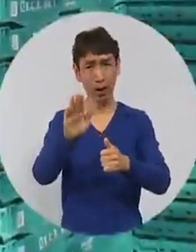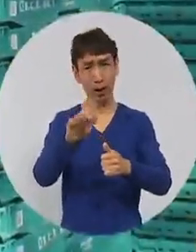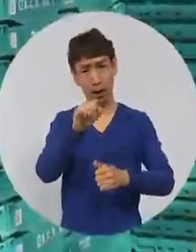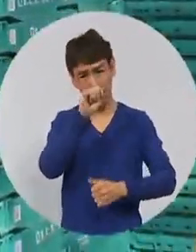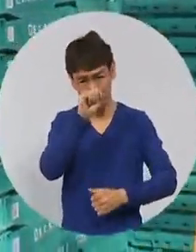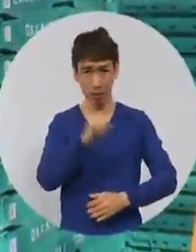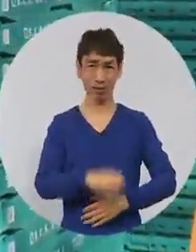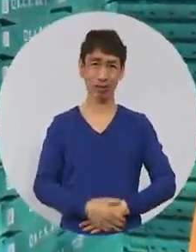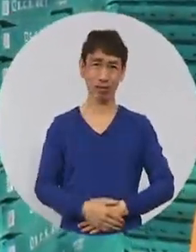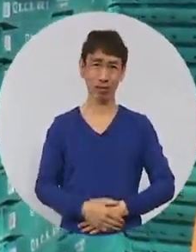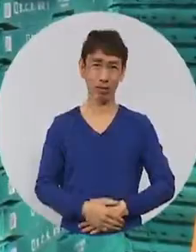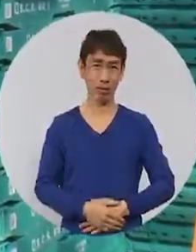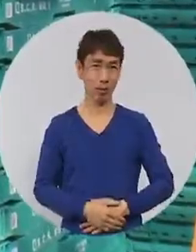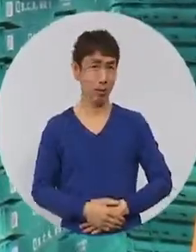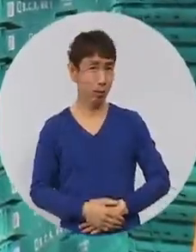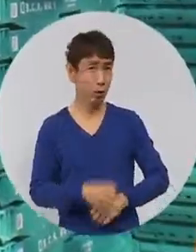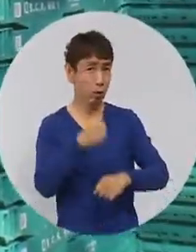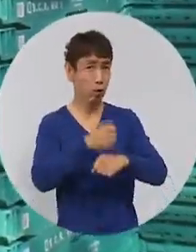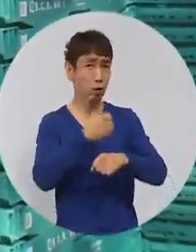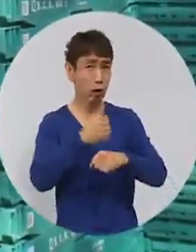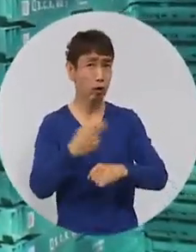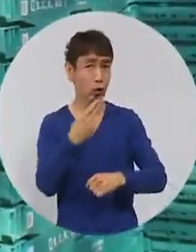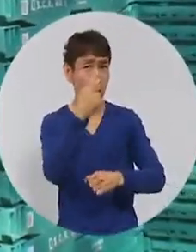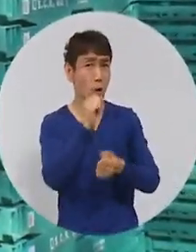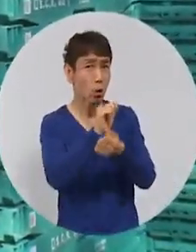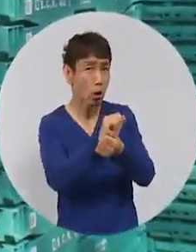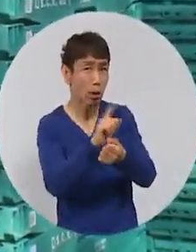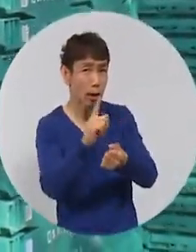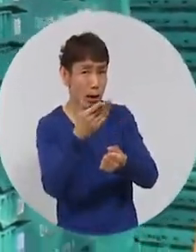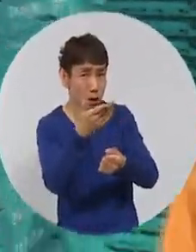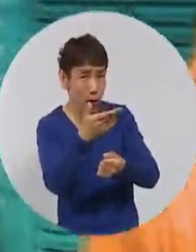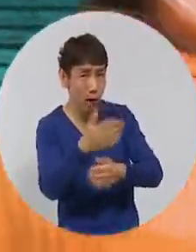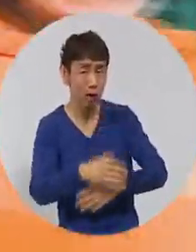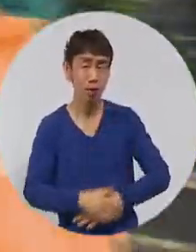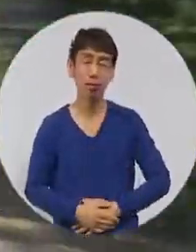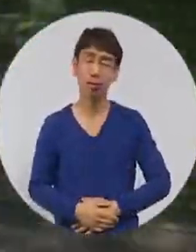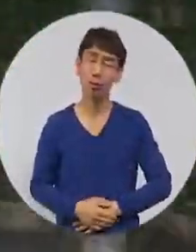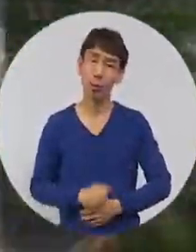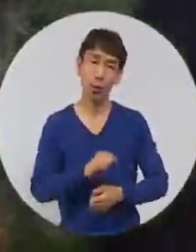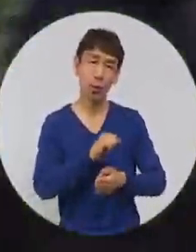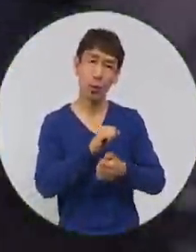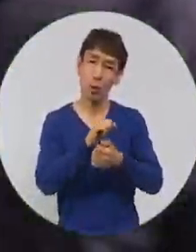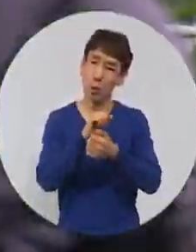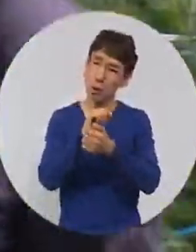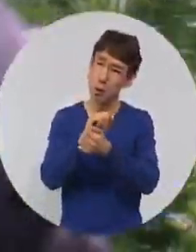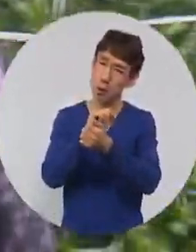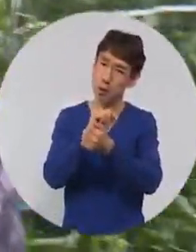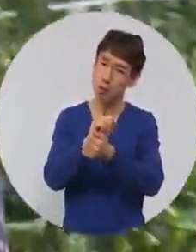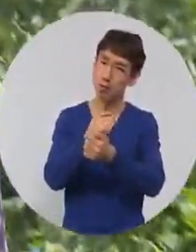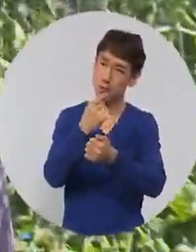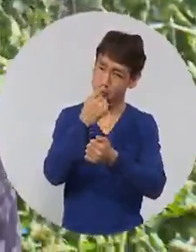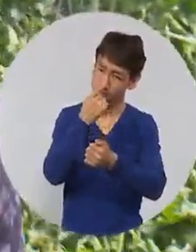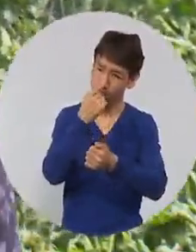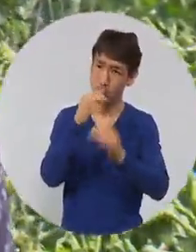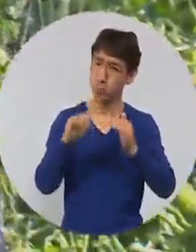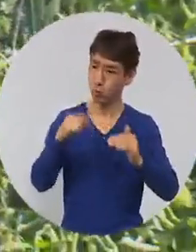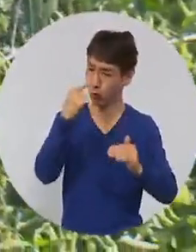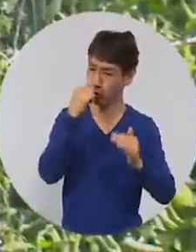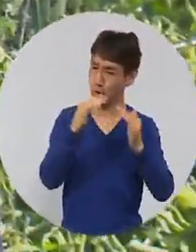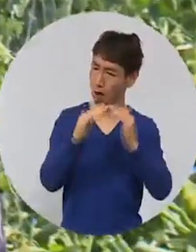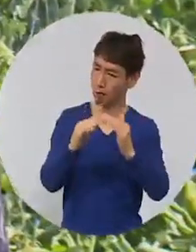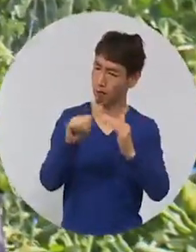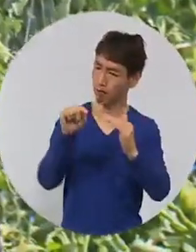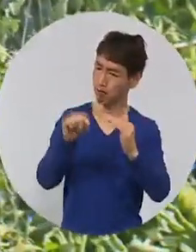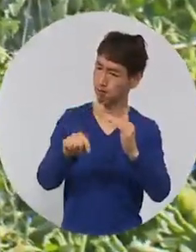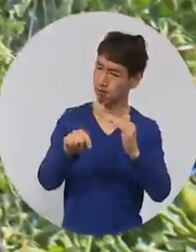っているトマトのこだわりについてお伺いしたいのですが。 こだわりですか？こだわり、うちのこのハウスなんですけ